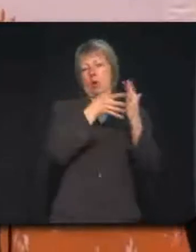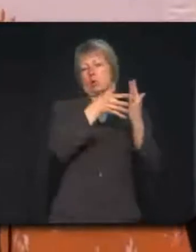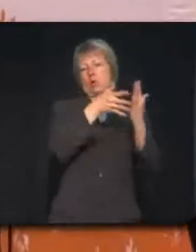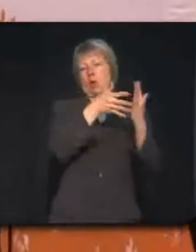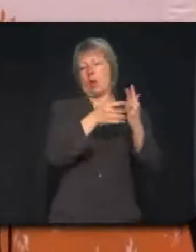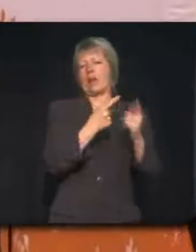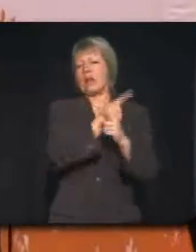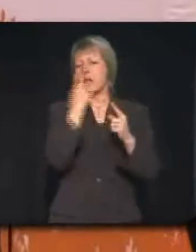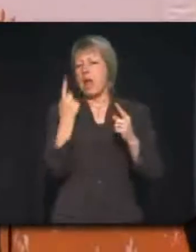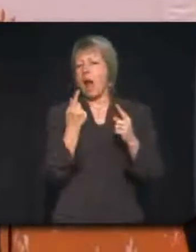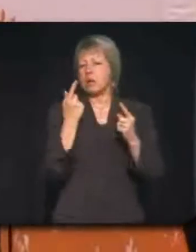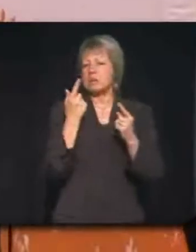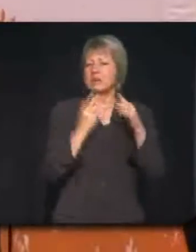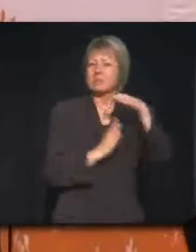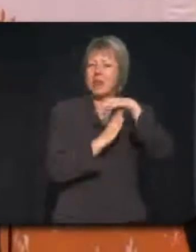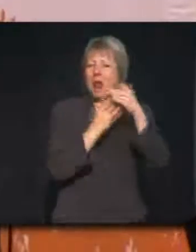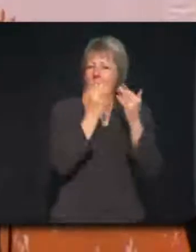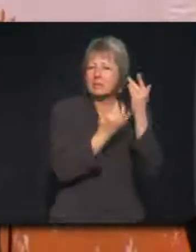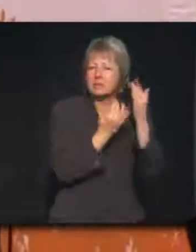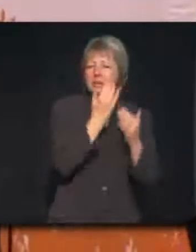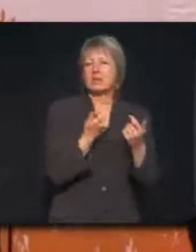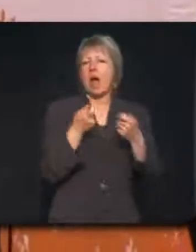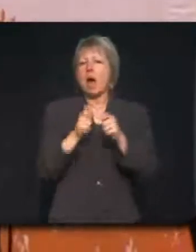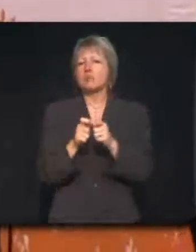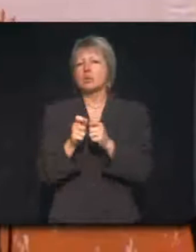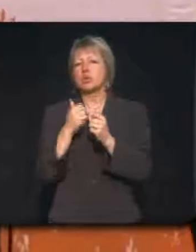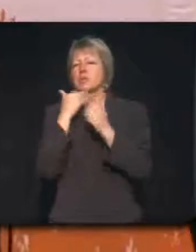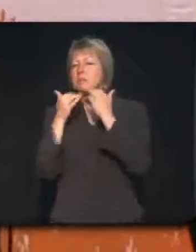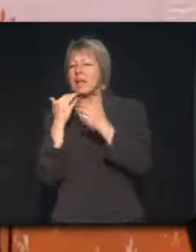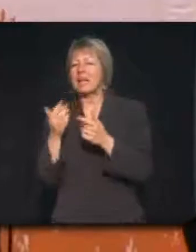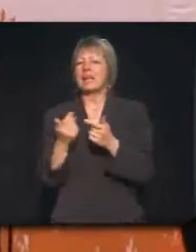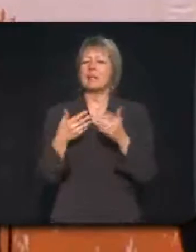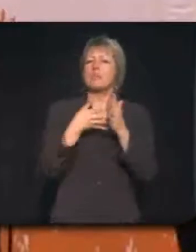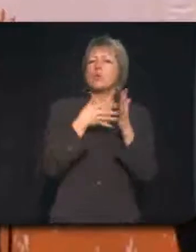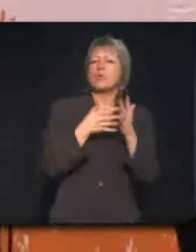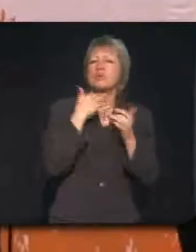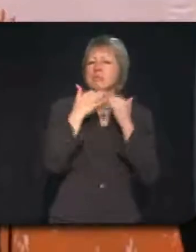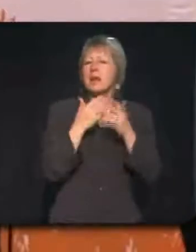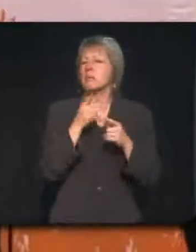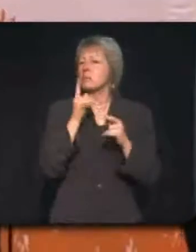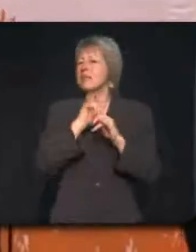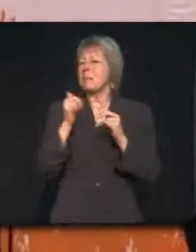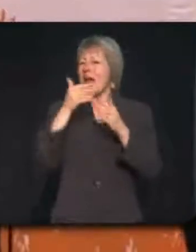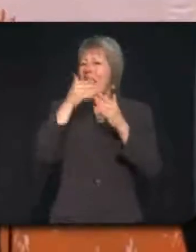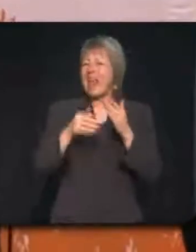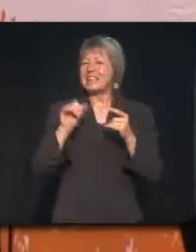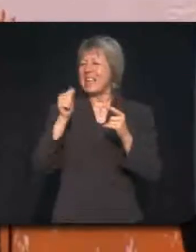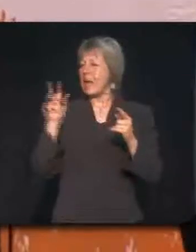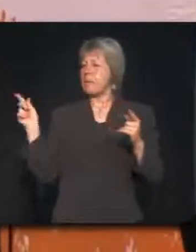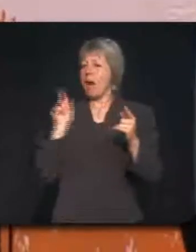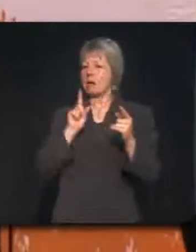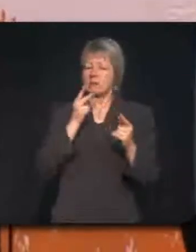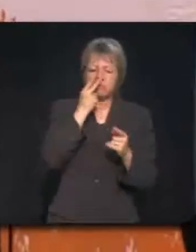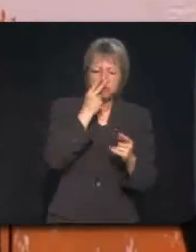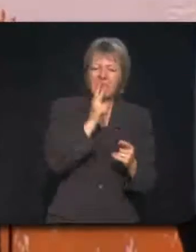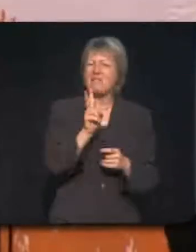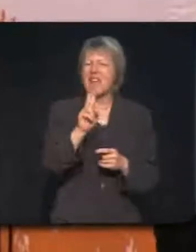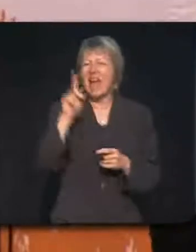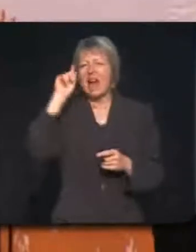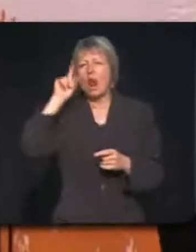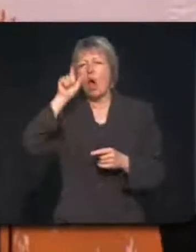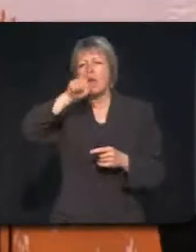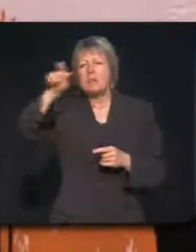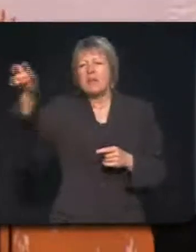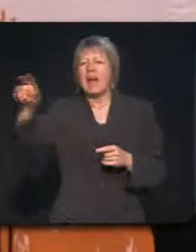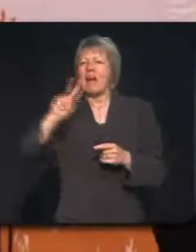Jahresbilanzen die Abschlussberichte und auch die Prüfungsberichte da muss einfach hinterher noch mal jemand drüber gucken können wer sind eigentlich die Gläubiger und wer